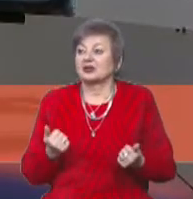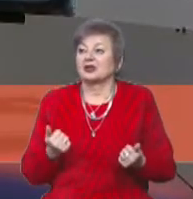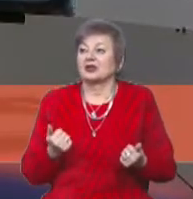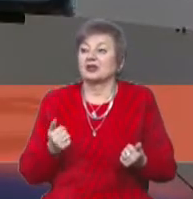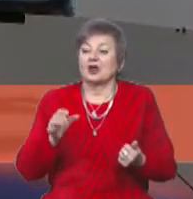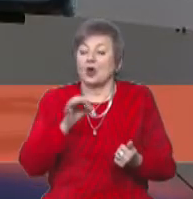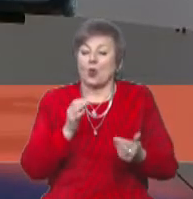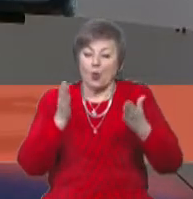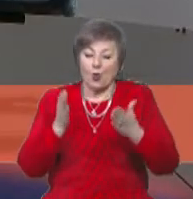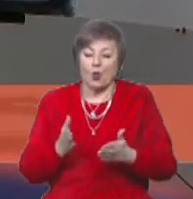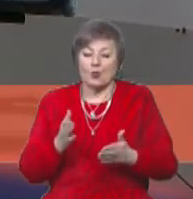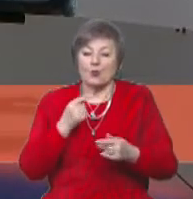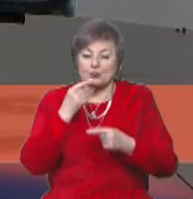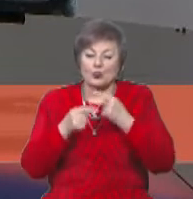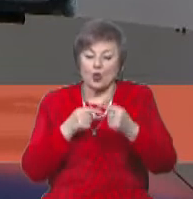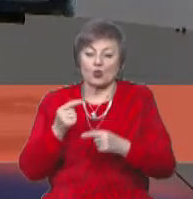цю породу